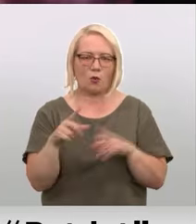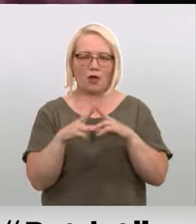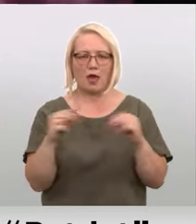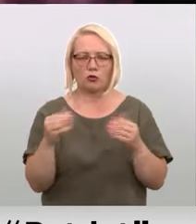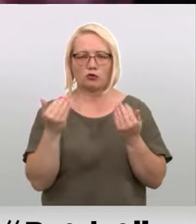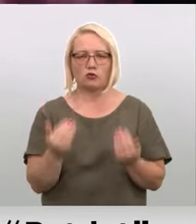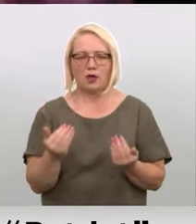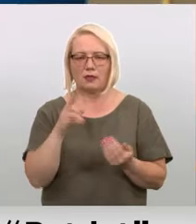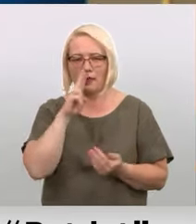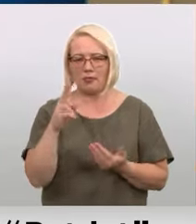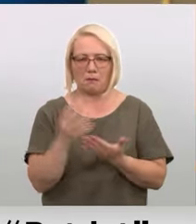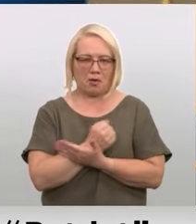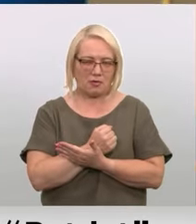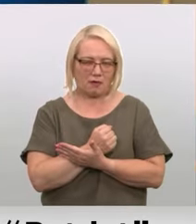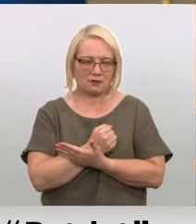šonedēļ panāks.